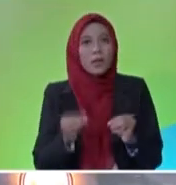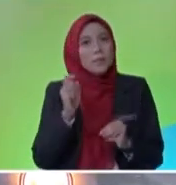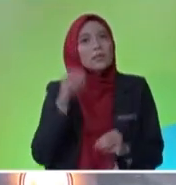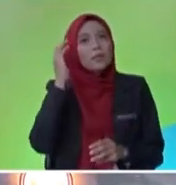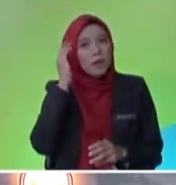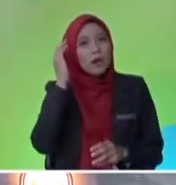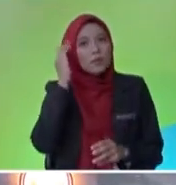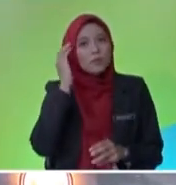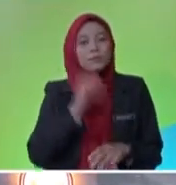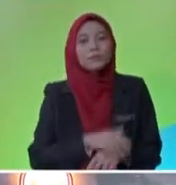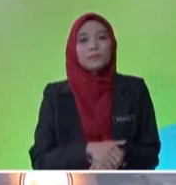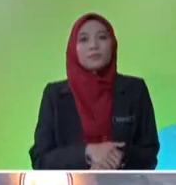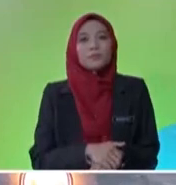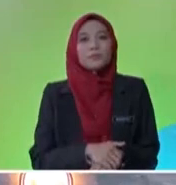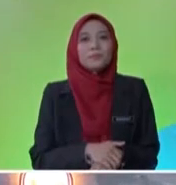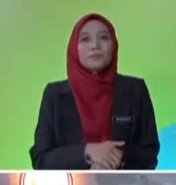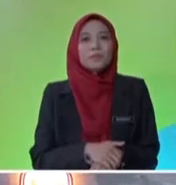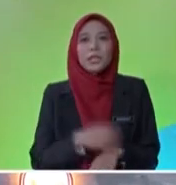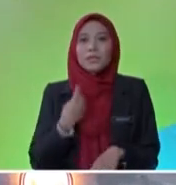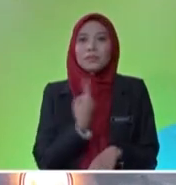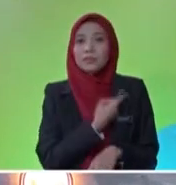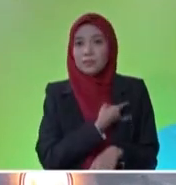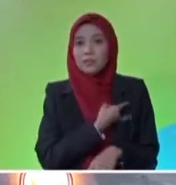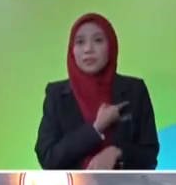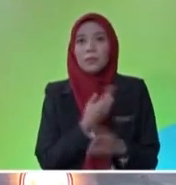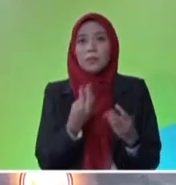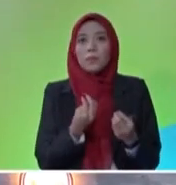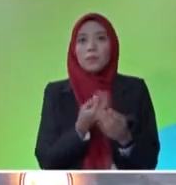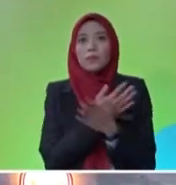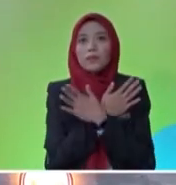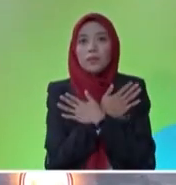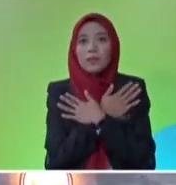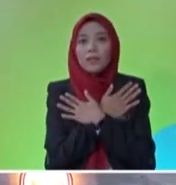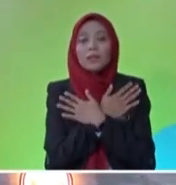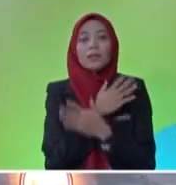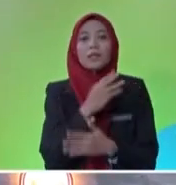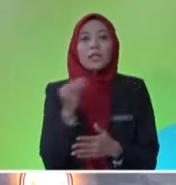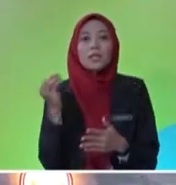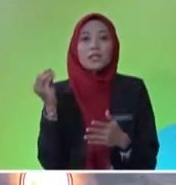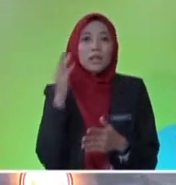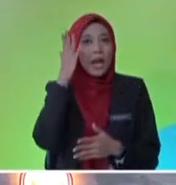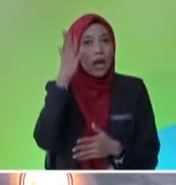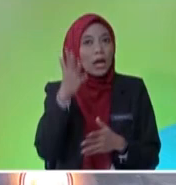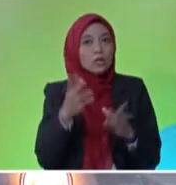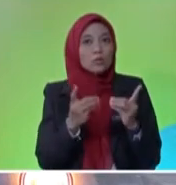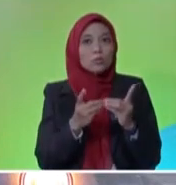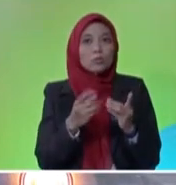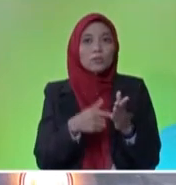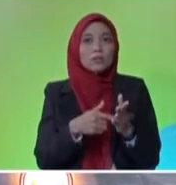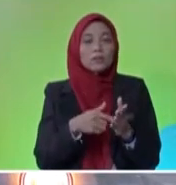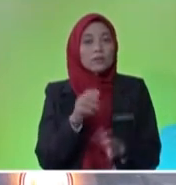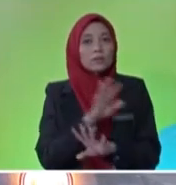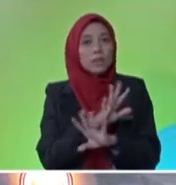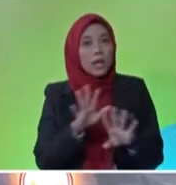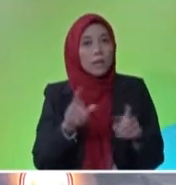Tekken tadi kita ketika kita akan kembali seperti ini jadi kawan-kawan jangan kemana-mana tahu